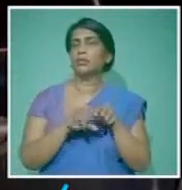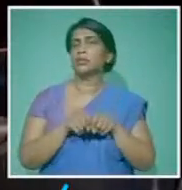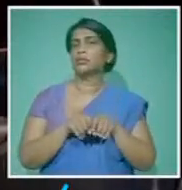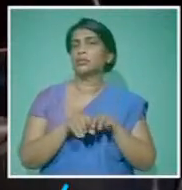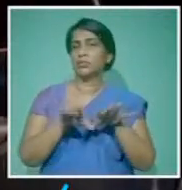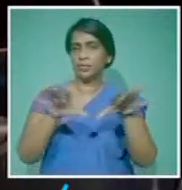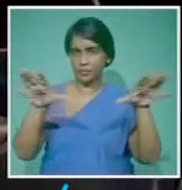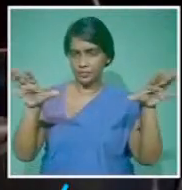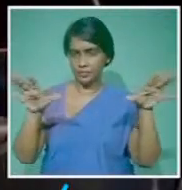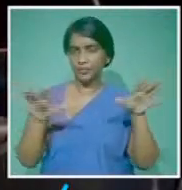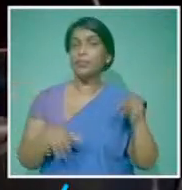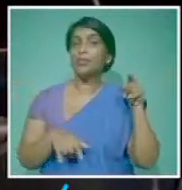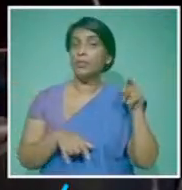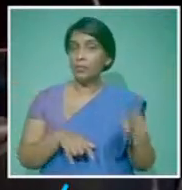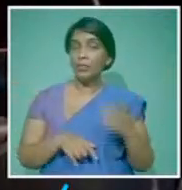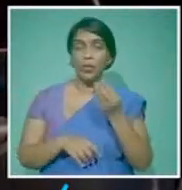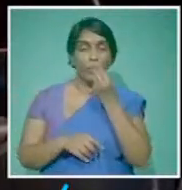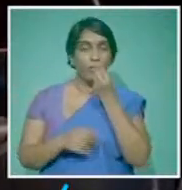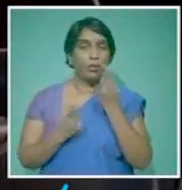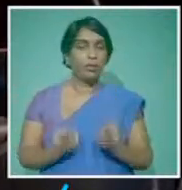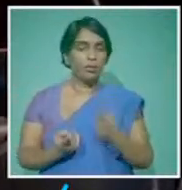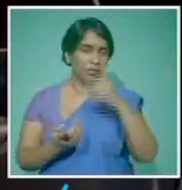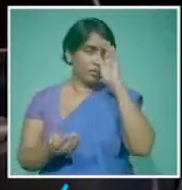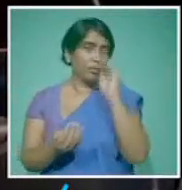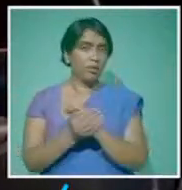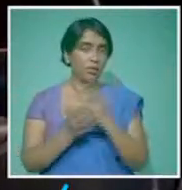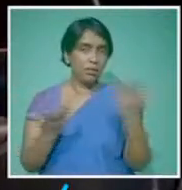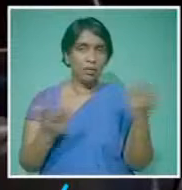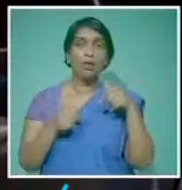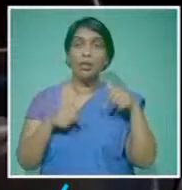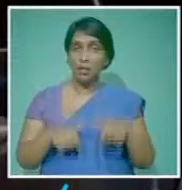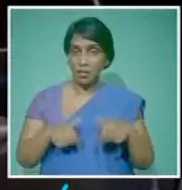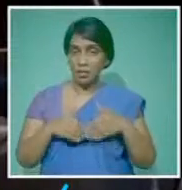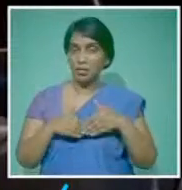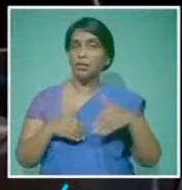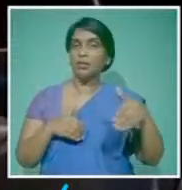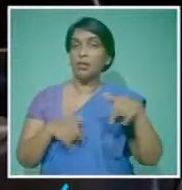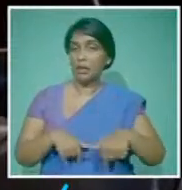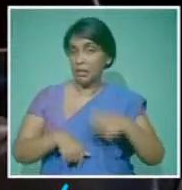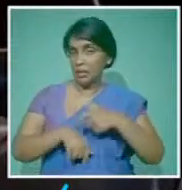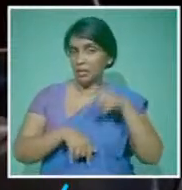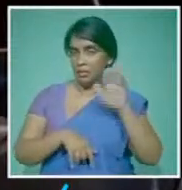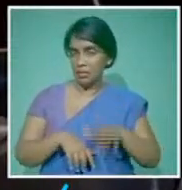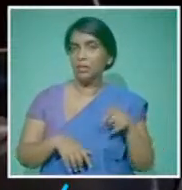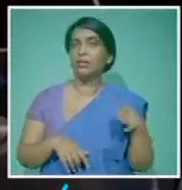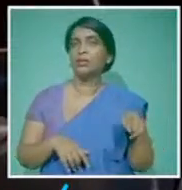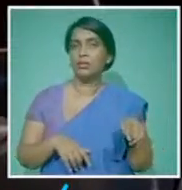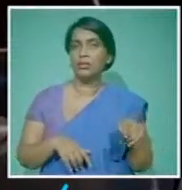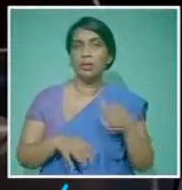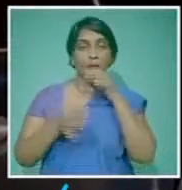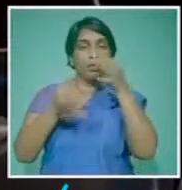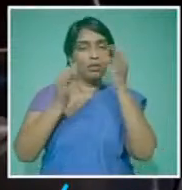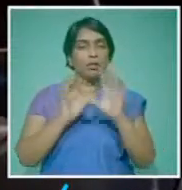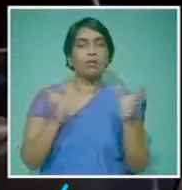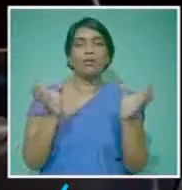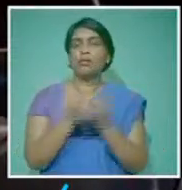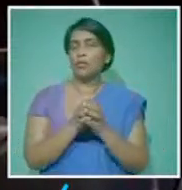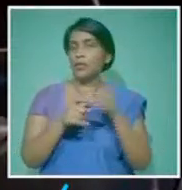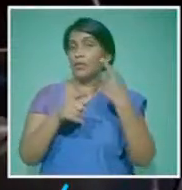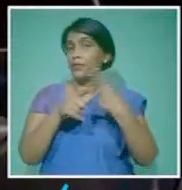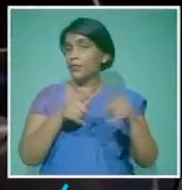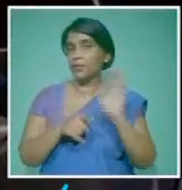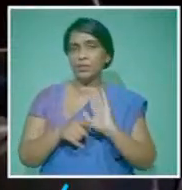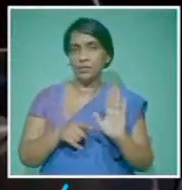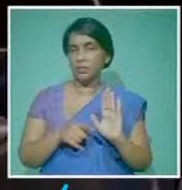වෙමින් තියෙනවා ඒකට මේ ආහාර අනාරක්ෂිතභාවය දැන් වෙන දැන් මේ මොහොත වෙනකොට නිශ්චිත කණ්ඩායමකට විතරක්